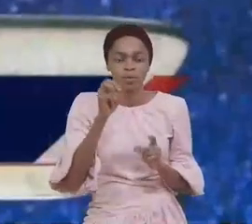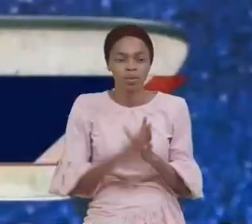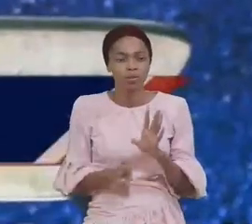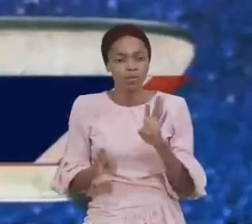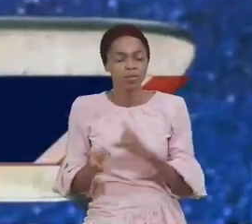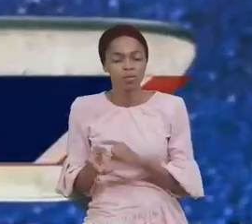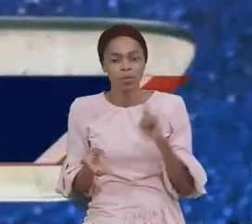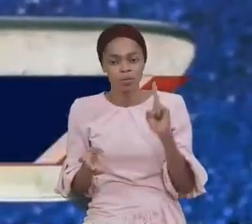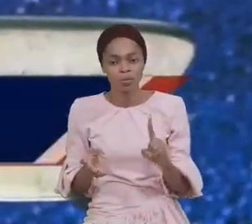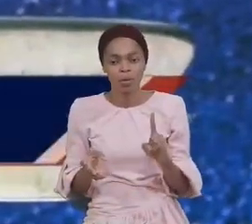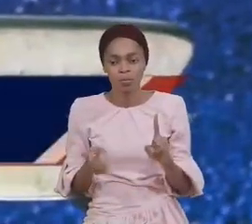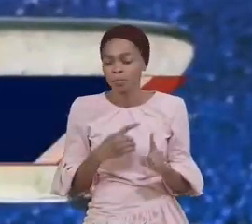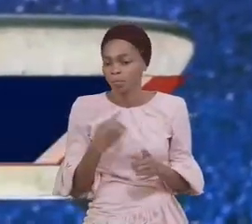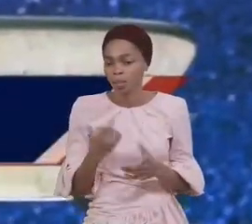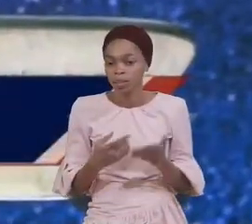1.